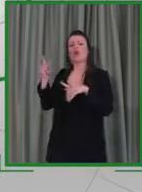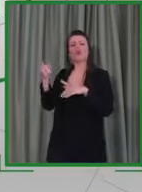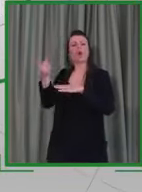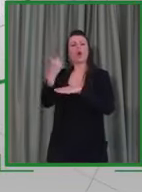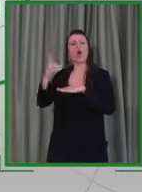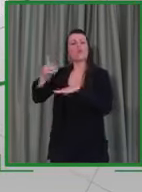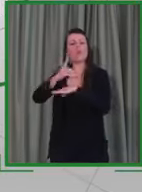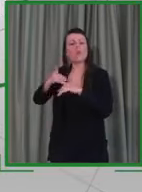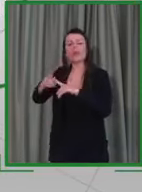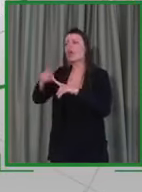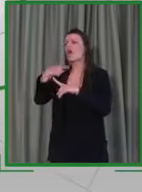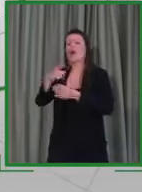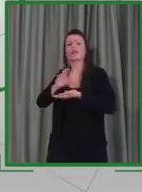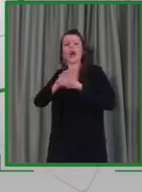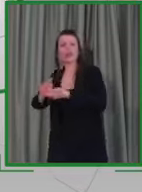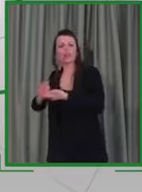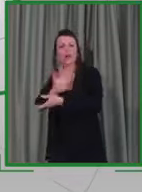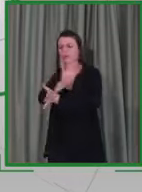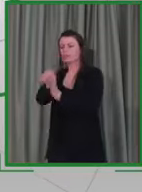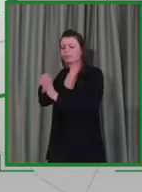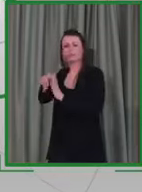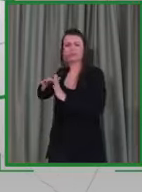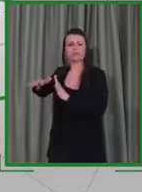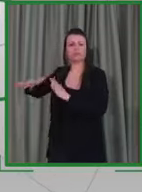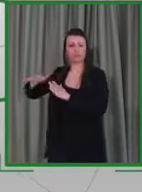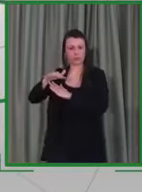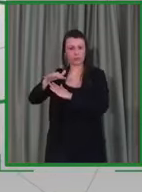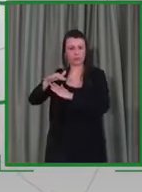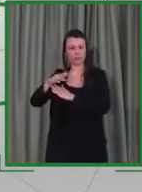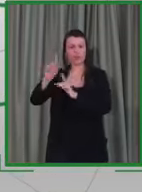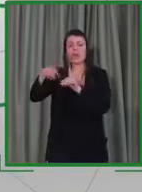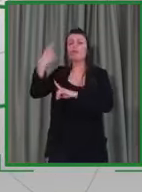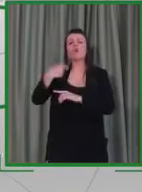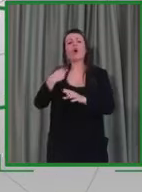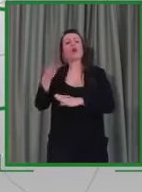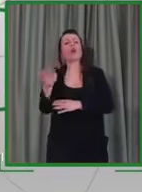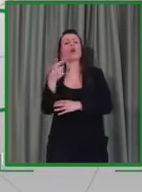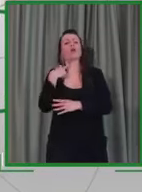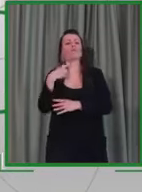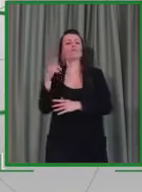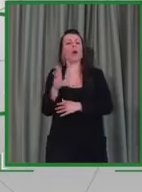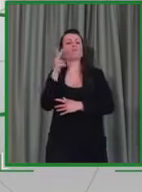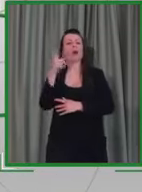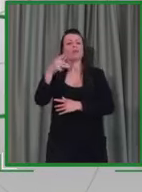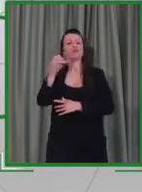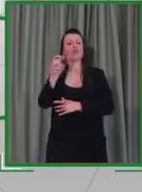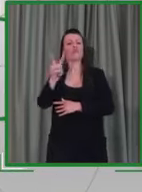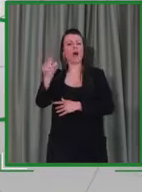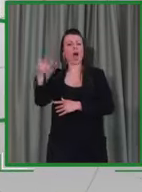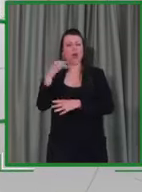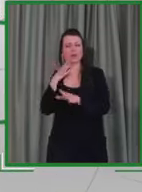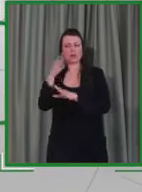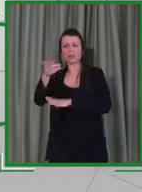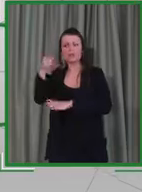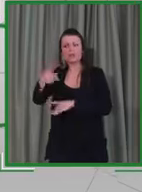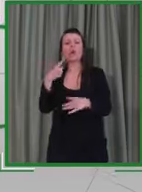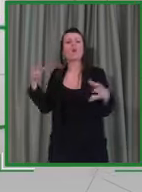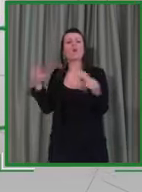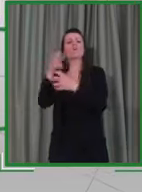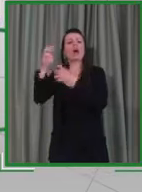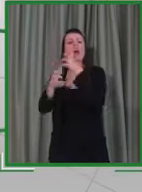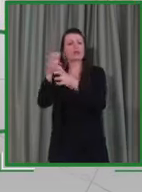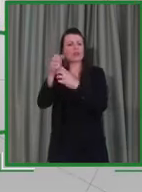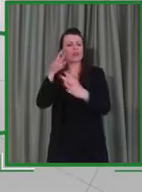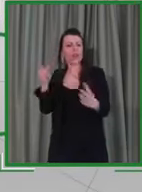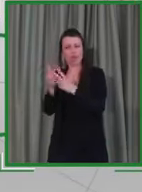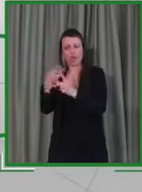territorio dopo sono stato al papa giovanni dove ho fatto un incontro con l'unità di crisi ha portato i saluti e ringraziamenti